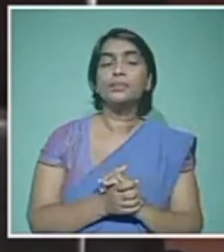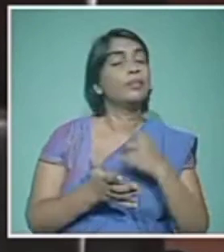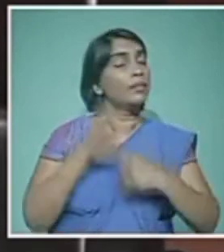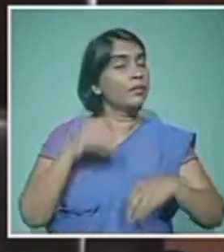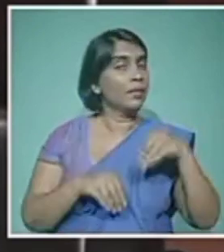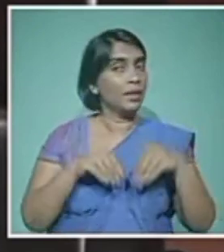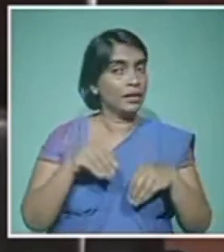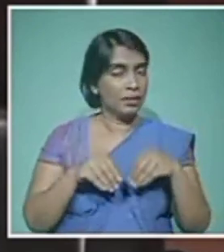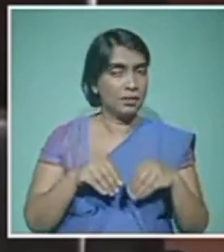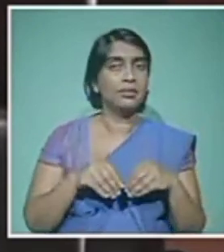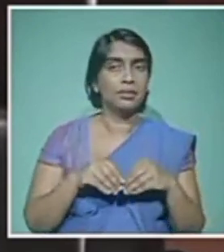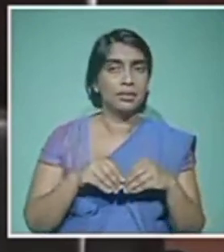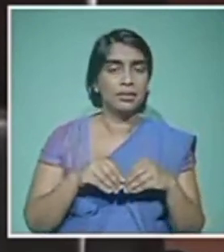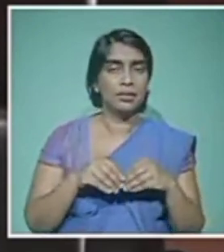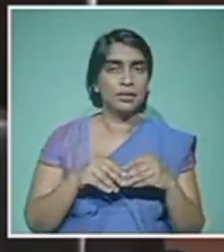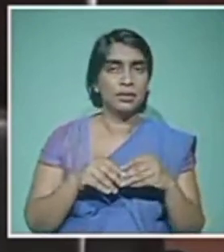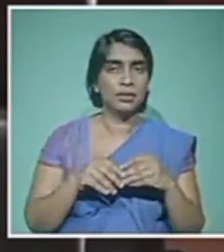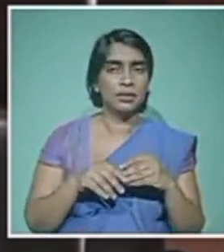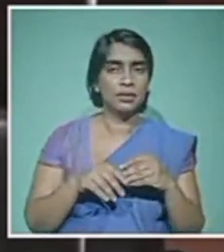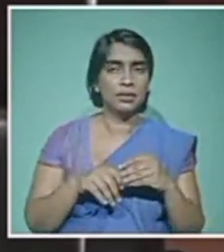ප්‍රසස්